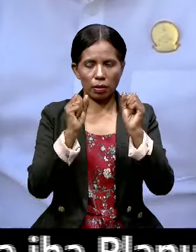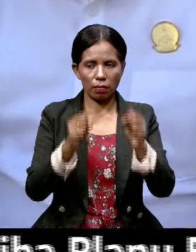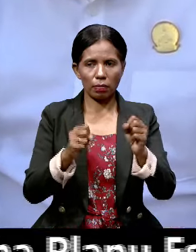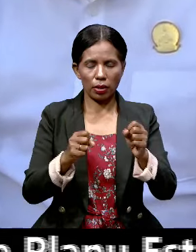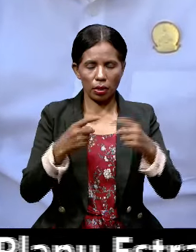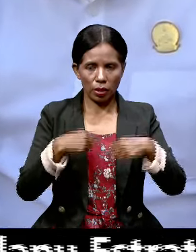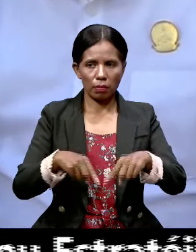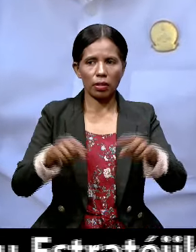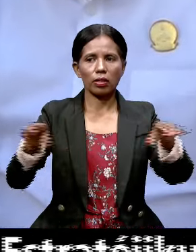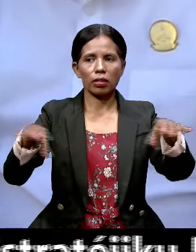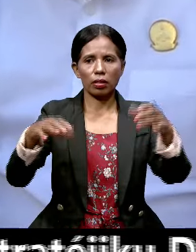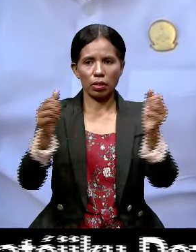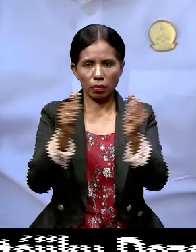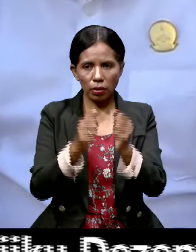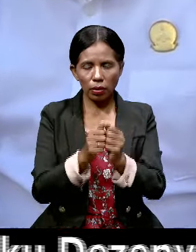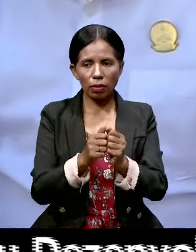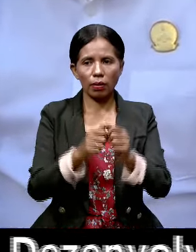berkiprah, bisa